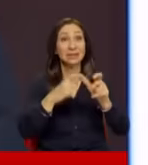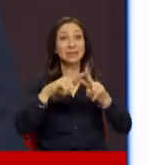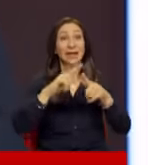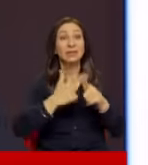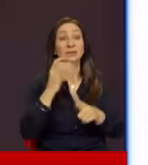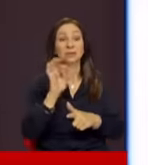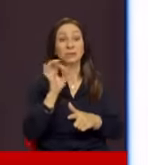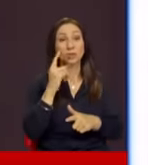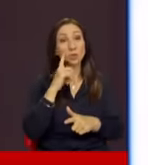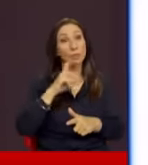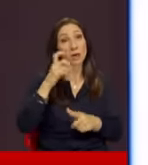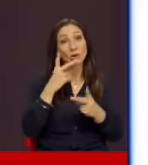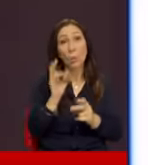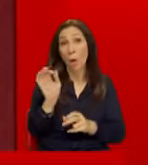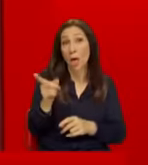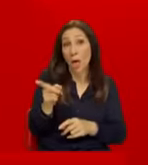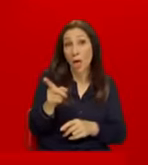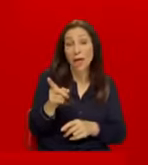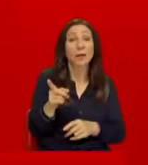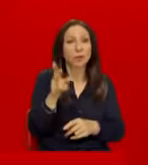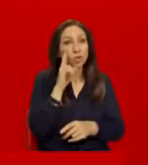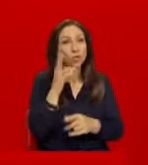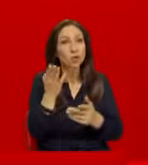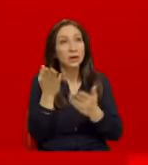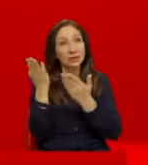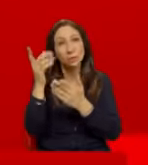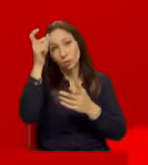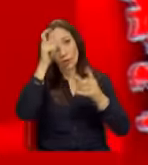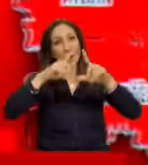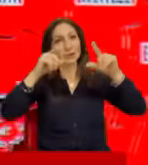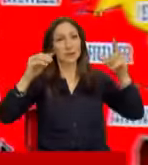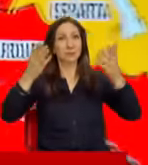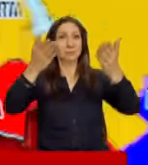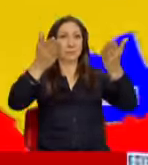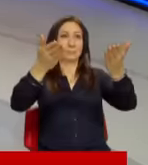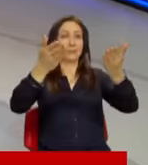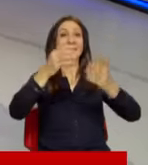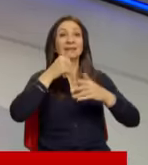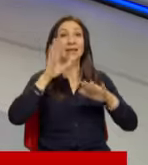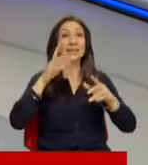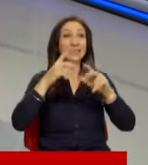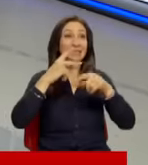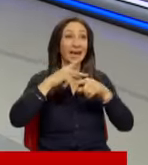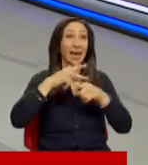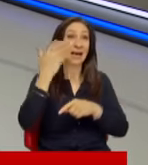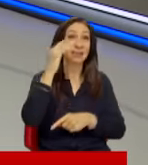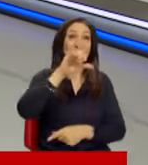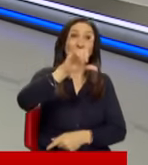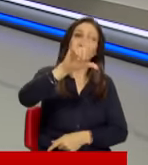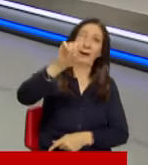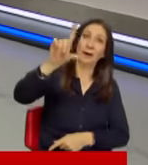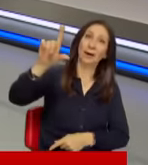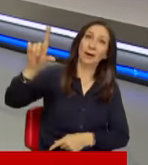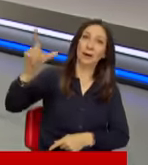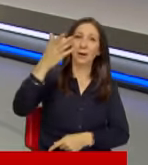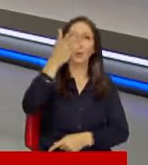doğru. Cumhurbaşkanı'nın açıklaması öyleydi. Neticesi de işte Türkiye haritasını görüyorsunuz. Deniz Eyre'nin de hemen arkasında.